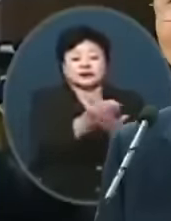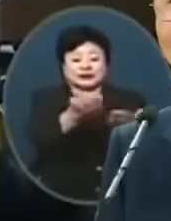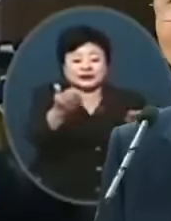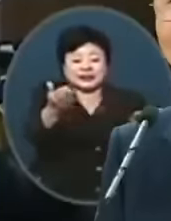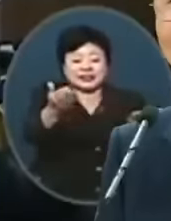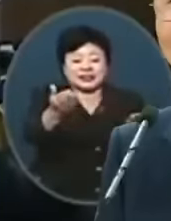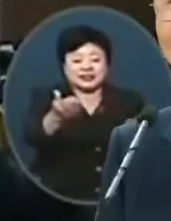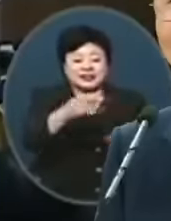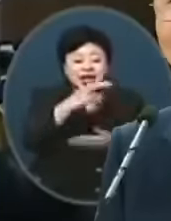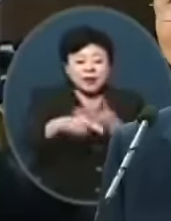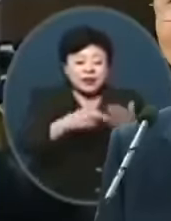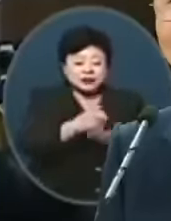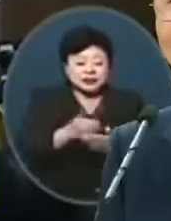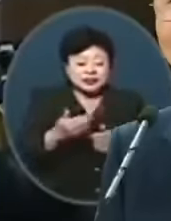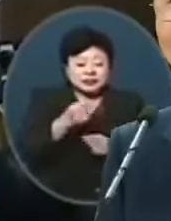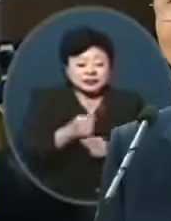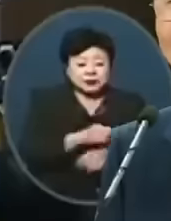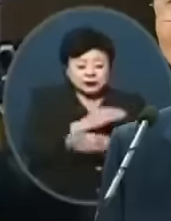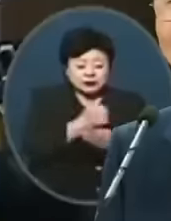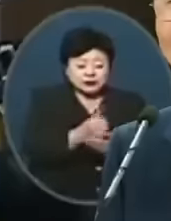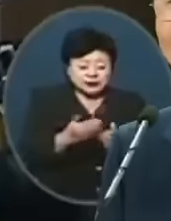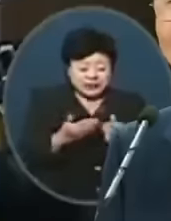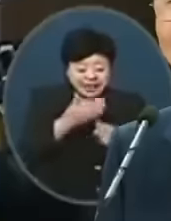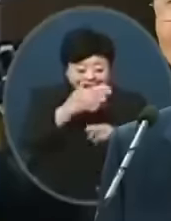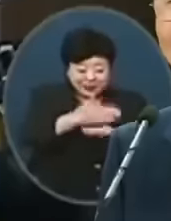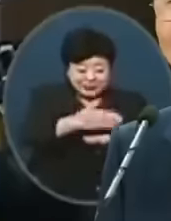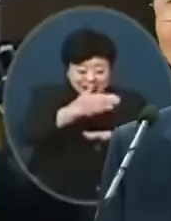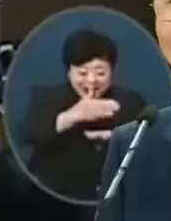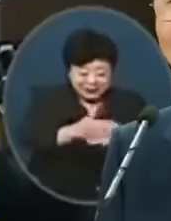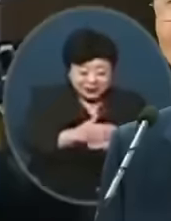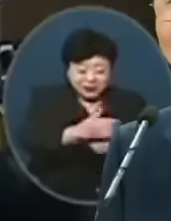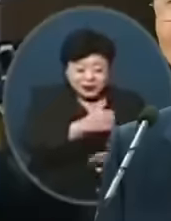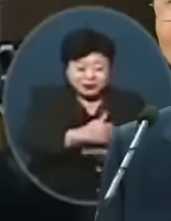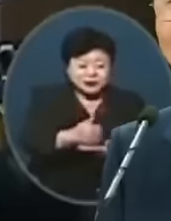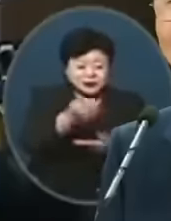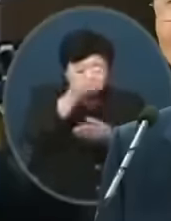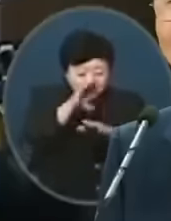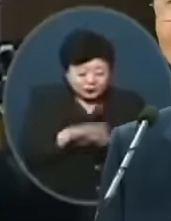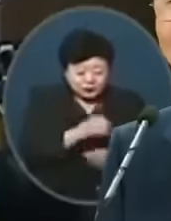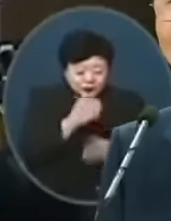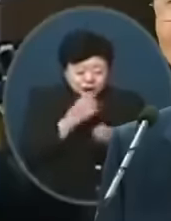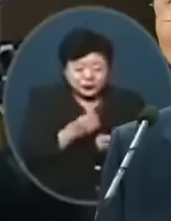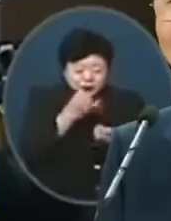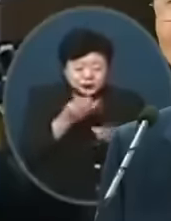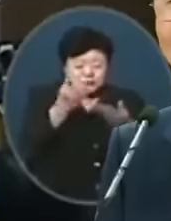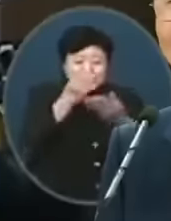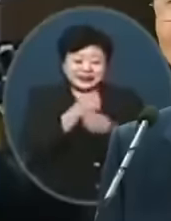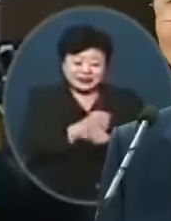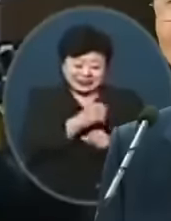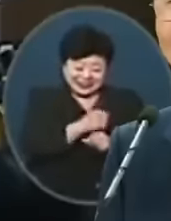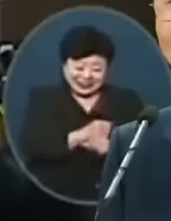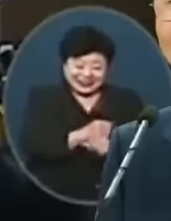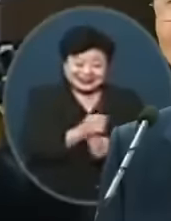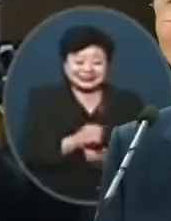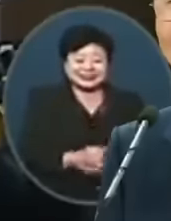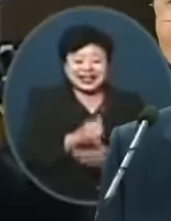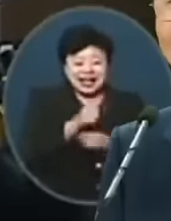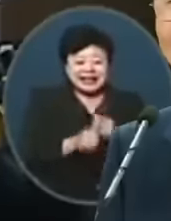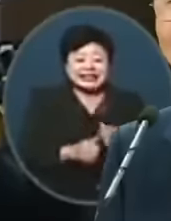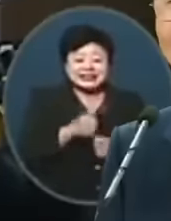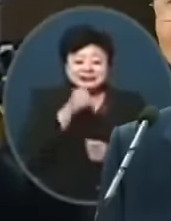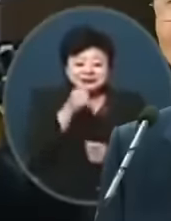도다. 야훼여 주께서 지으신 모든 것이 주께 감사하며 주의 성도들이 주를 송축하리이다.